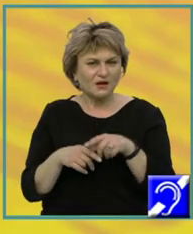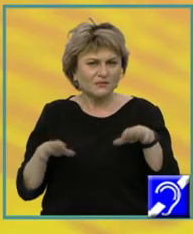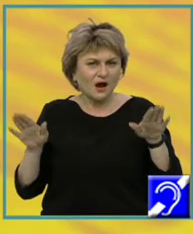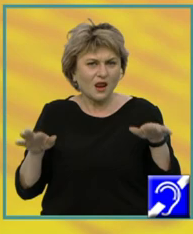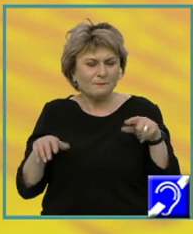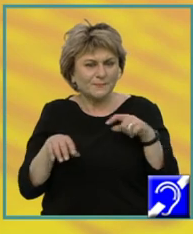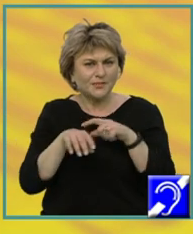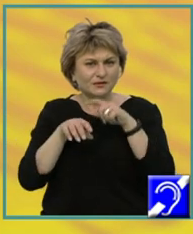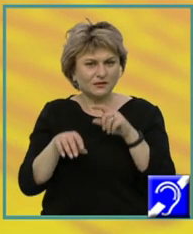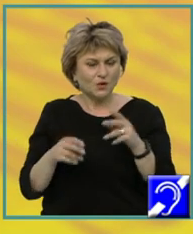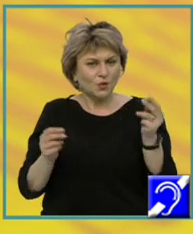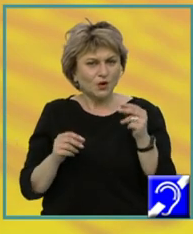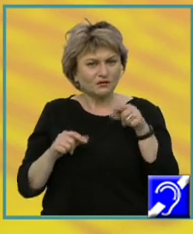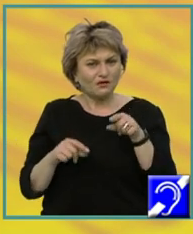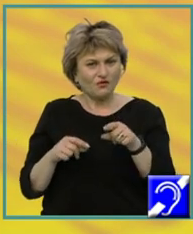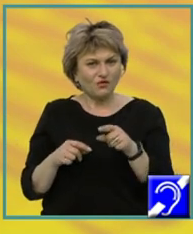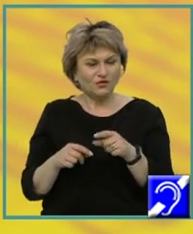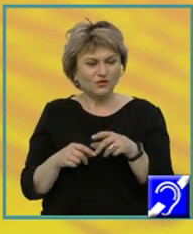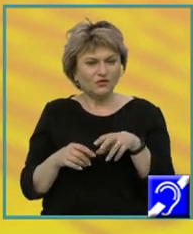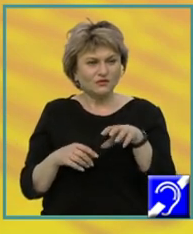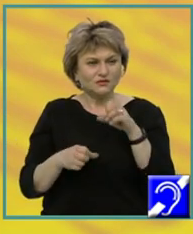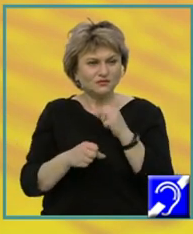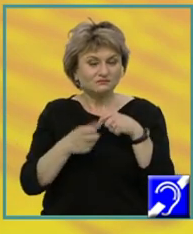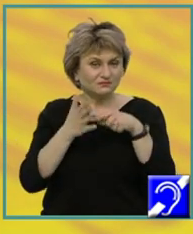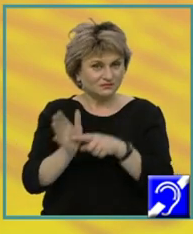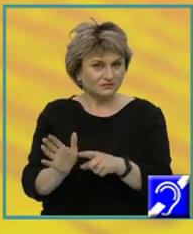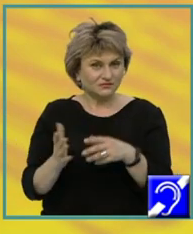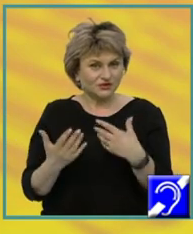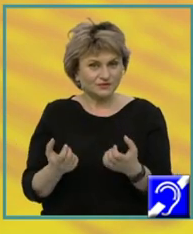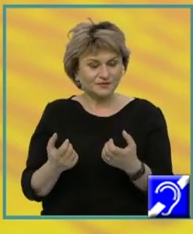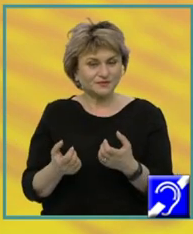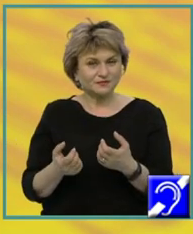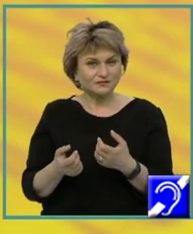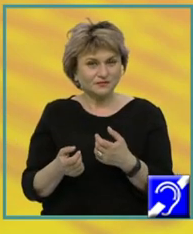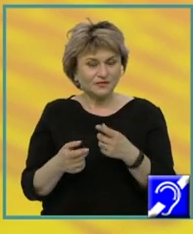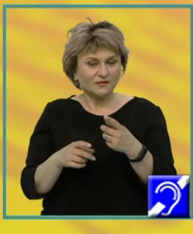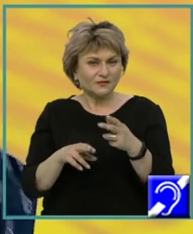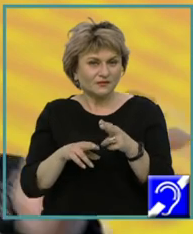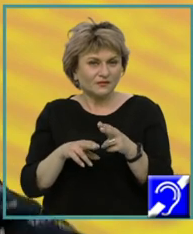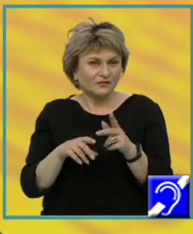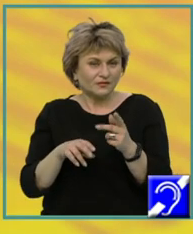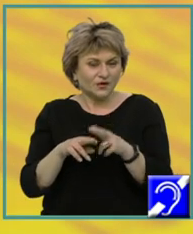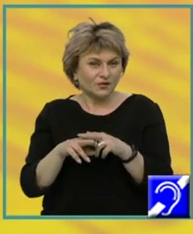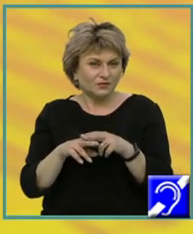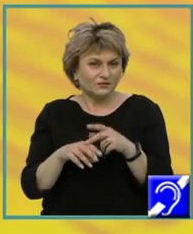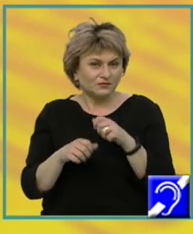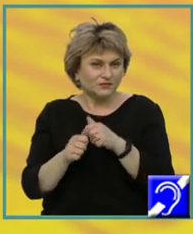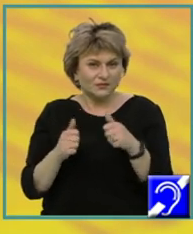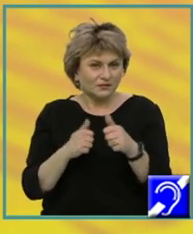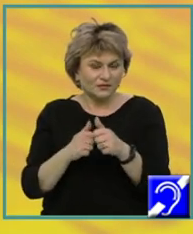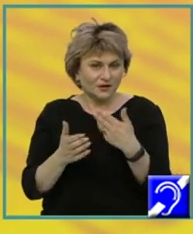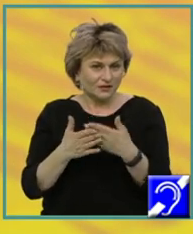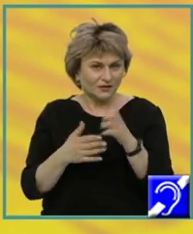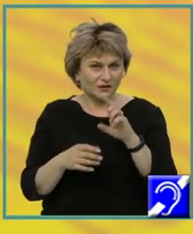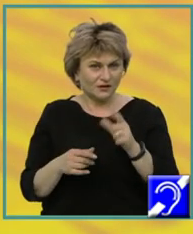am culoarea de acolo ce am citit acum reprezintă Chinul legat de despărțirea de ala